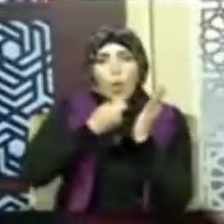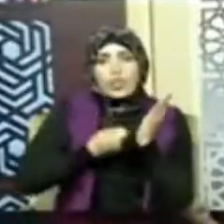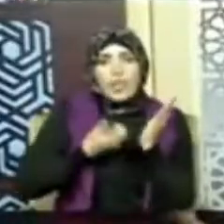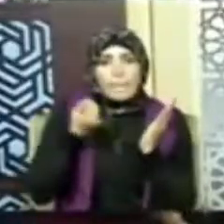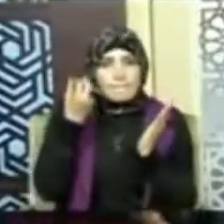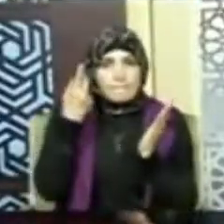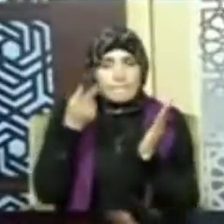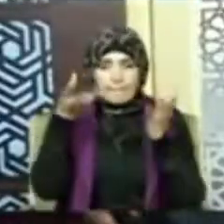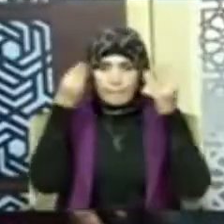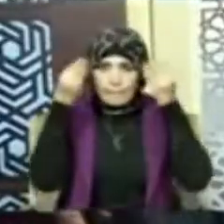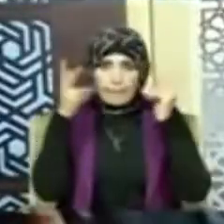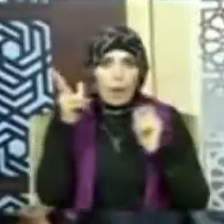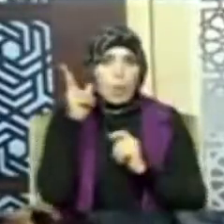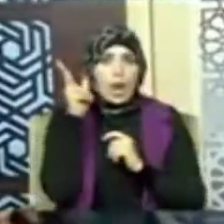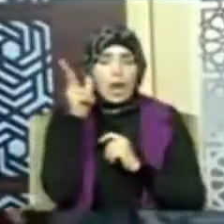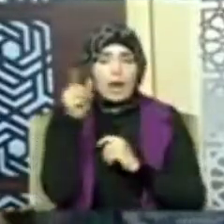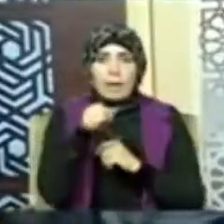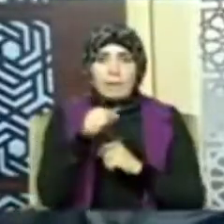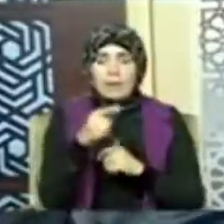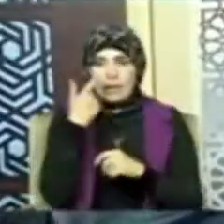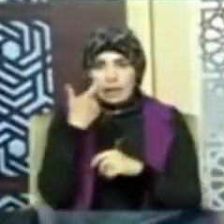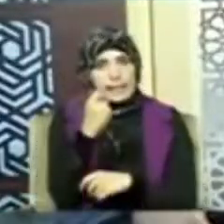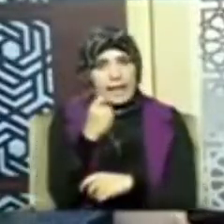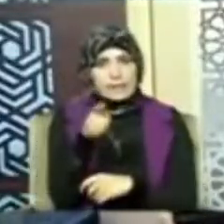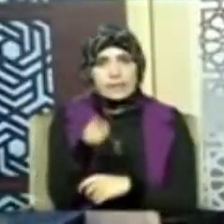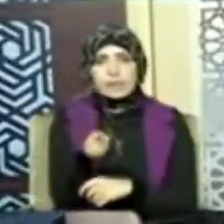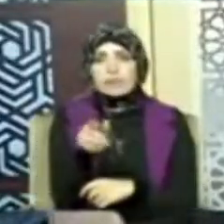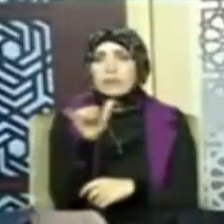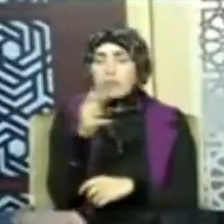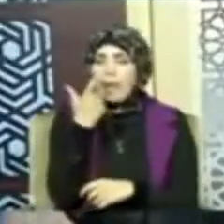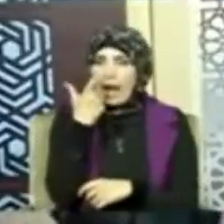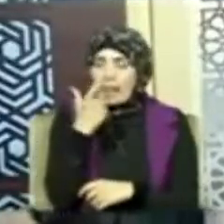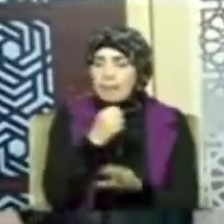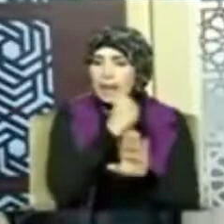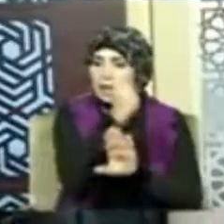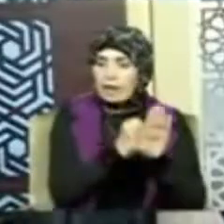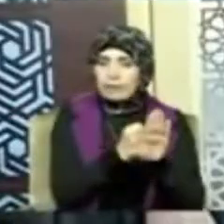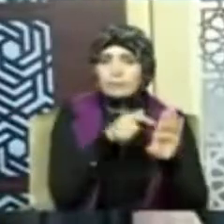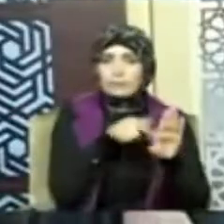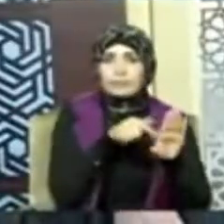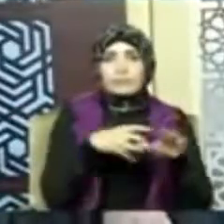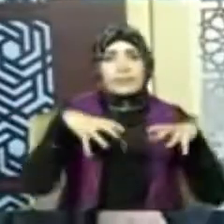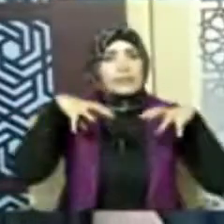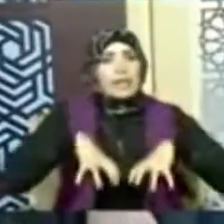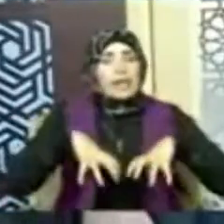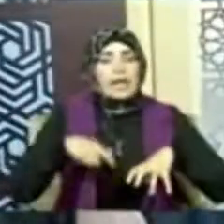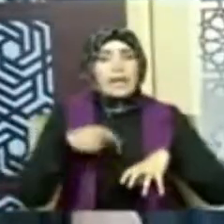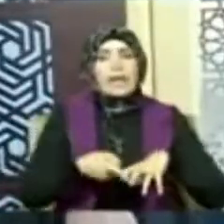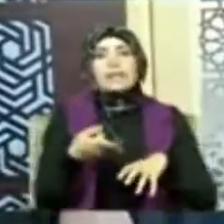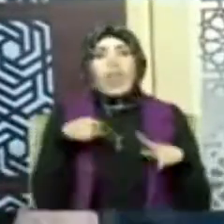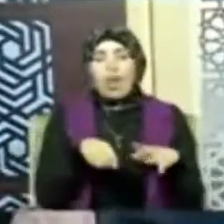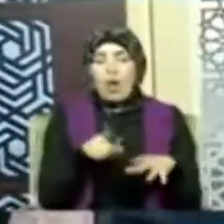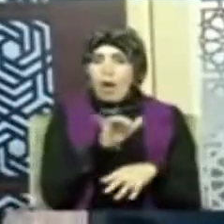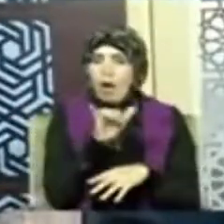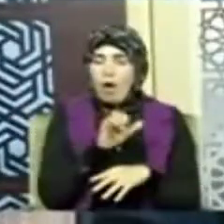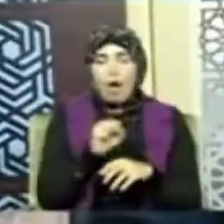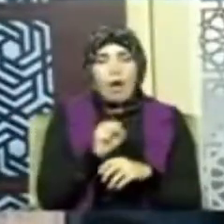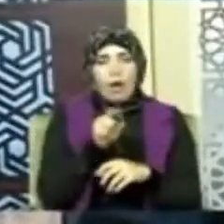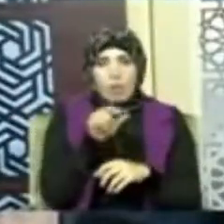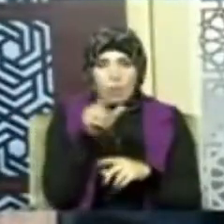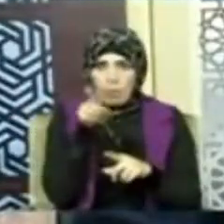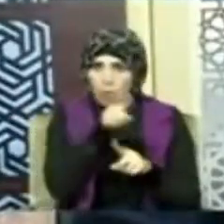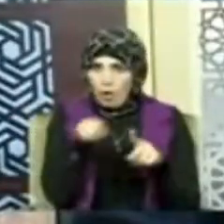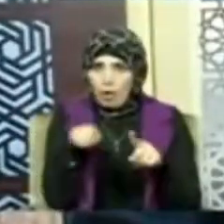والإعلاميين والمثقفين أن يحذروا من العمالة والخيانة والكسل والبطالة وسائر الأدواء